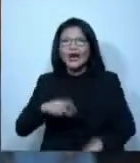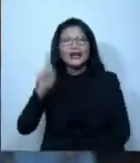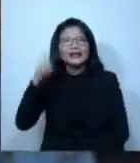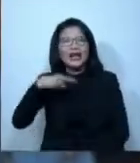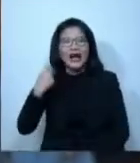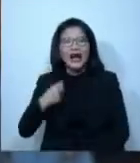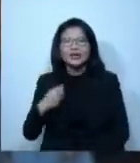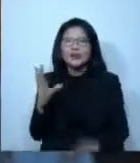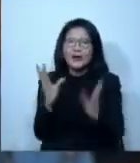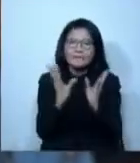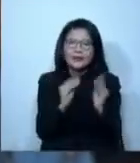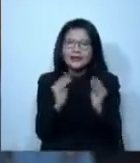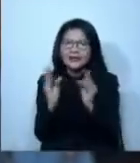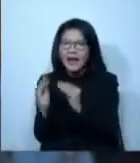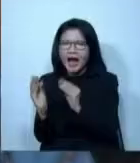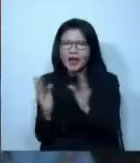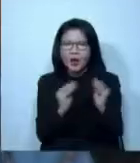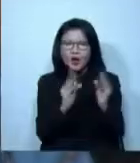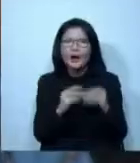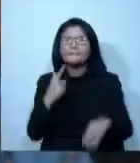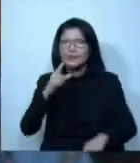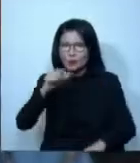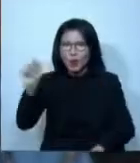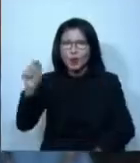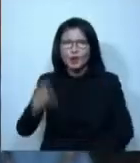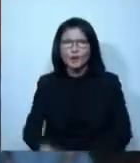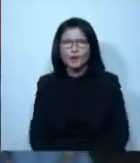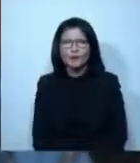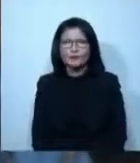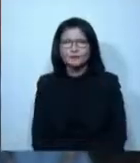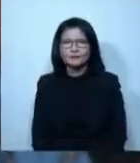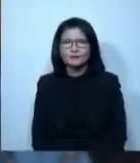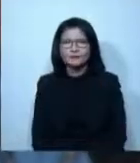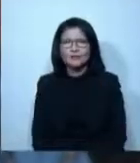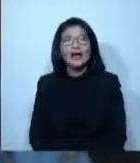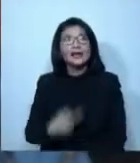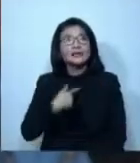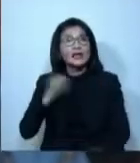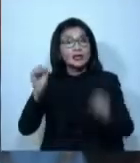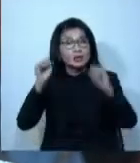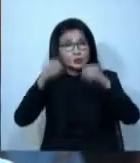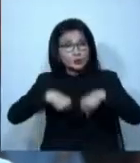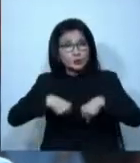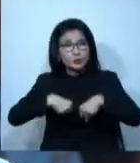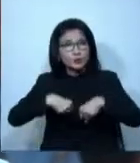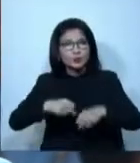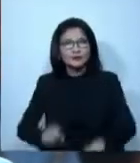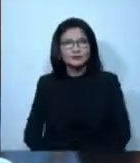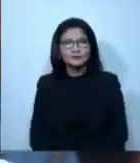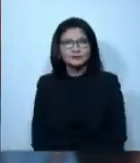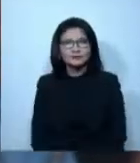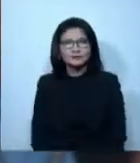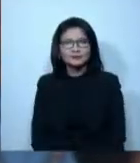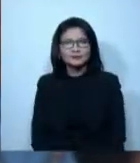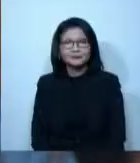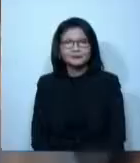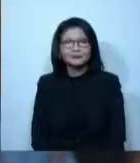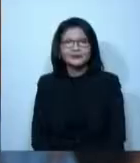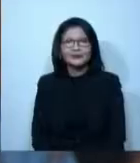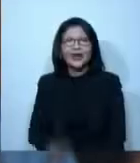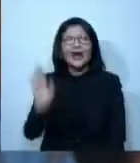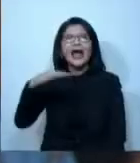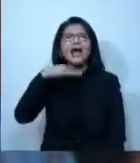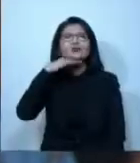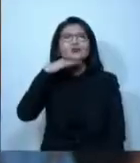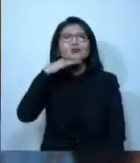pendekatan dialog benar ya Dan saya juga setuju harus eh tunggu